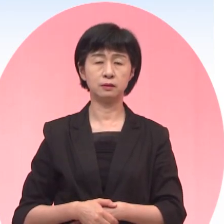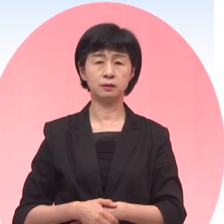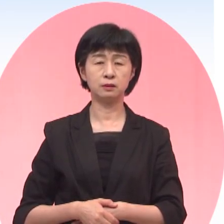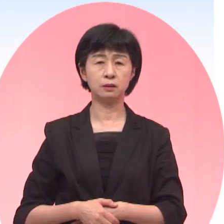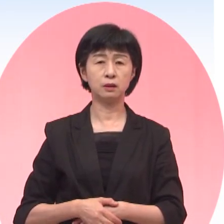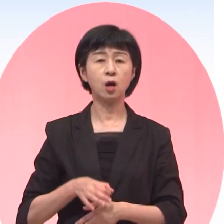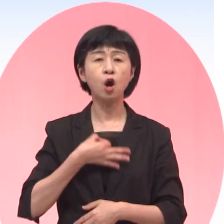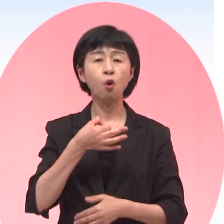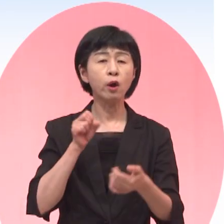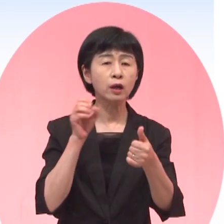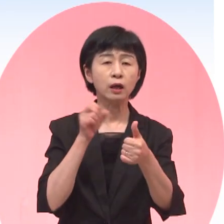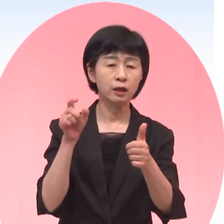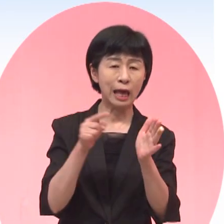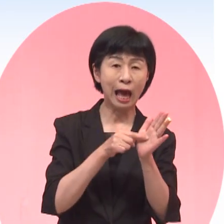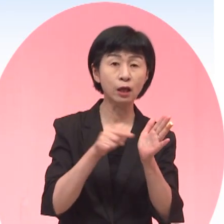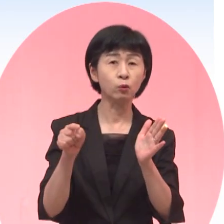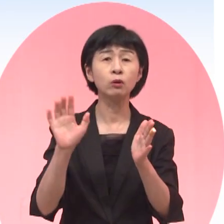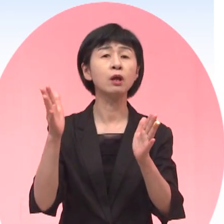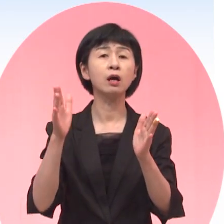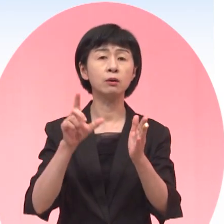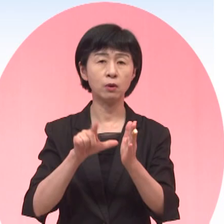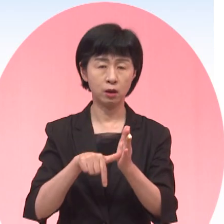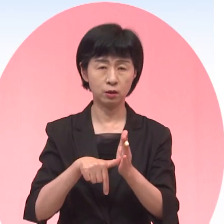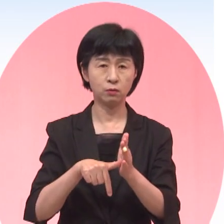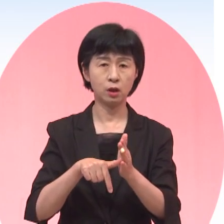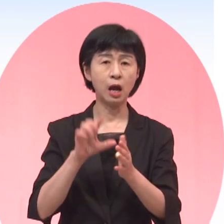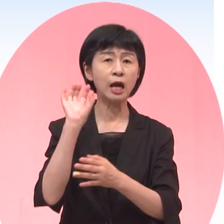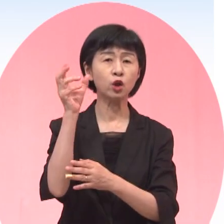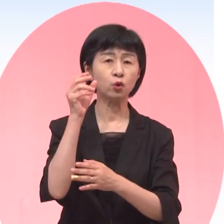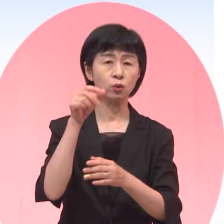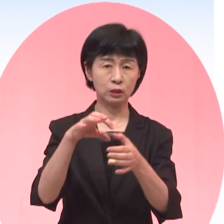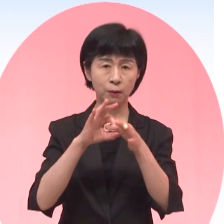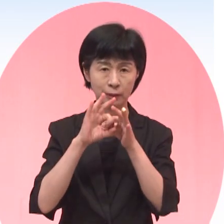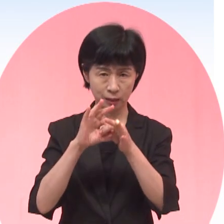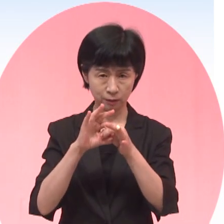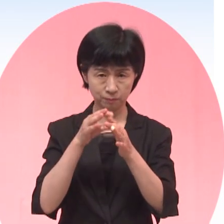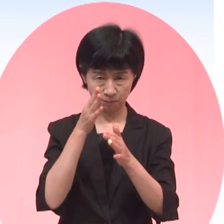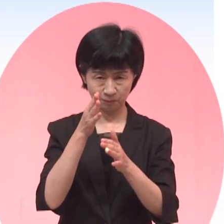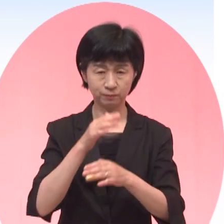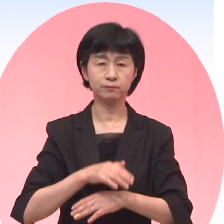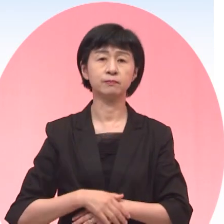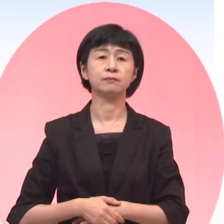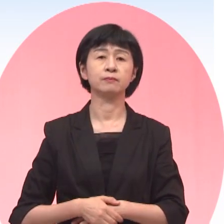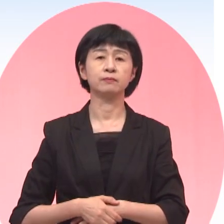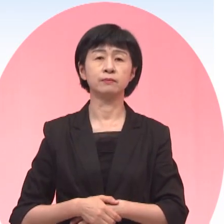呼びかけや声がけに反応しない場合は、すぐに救急車を呼びましょう。